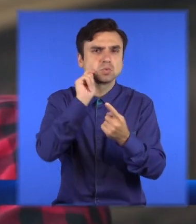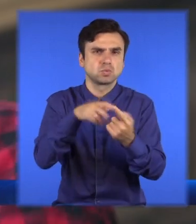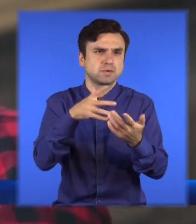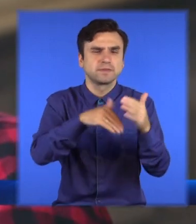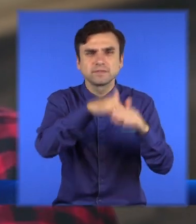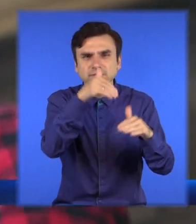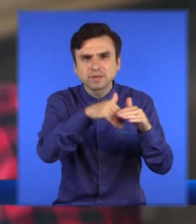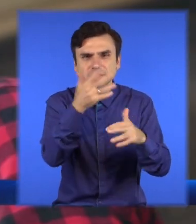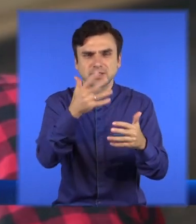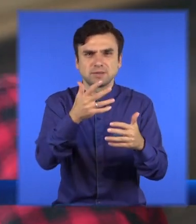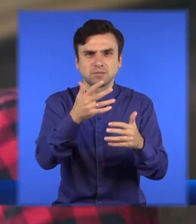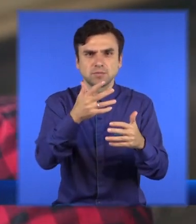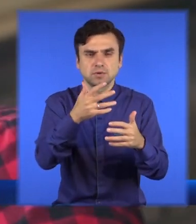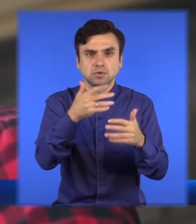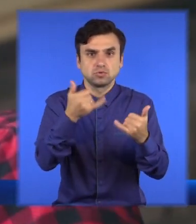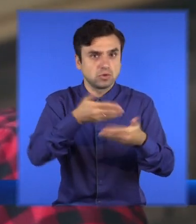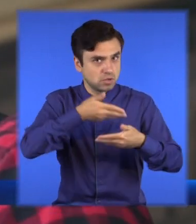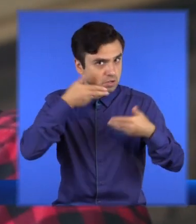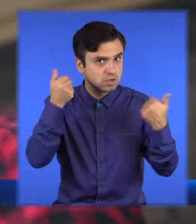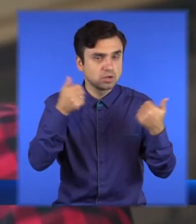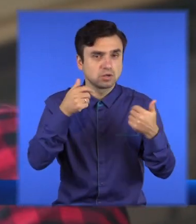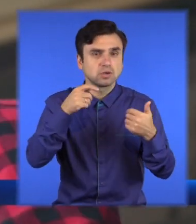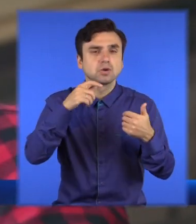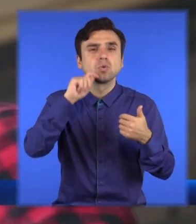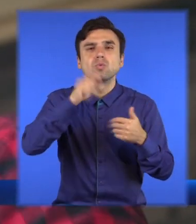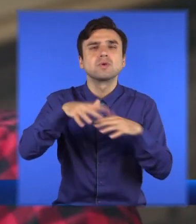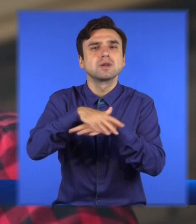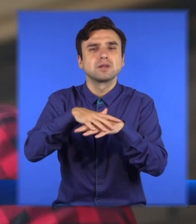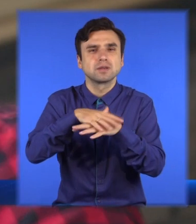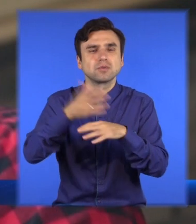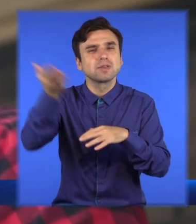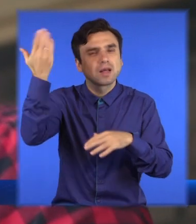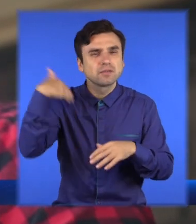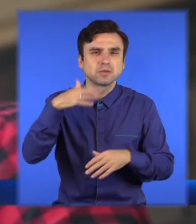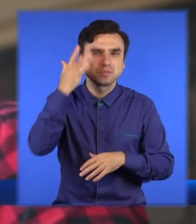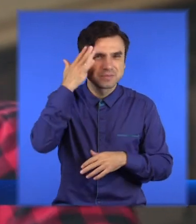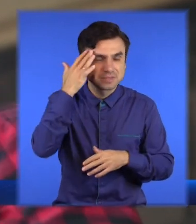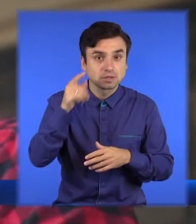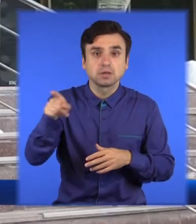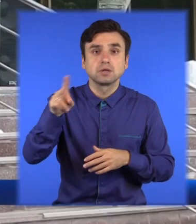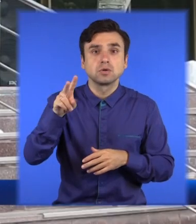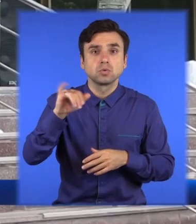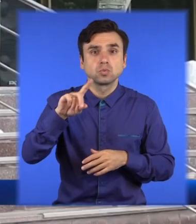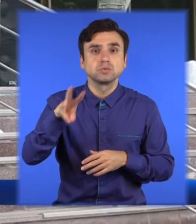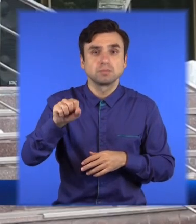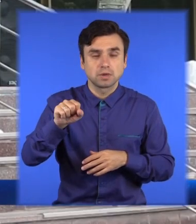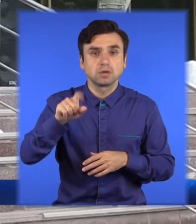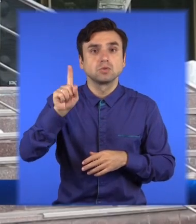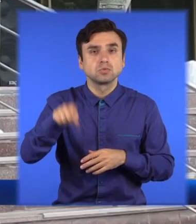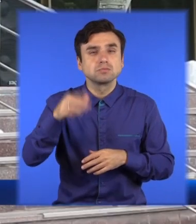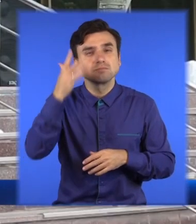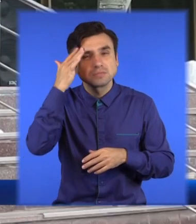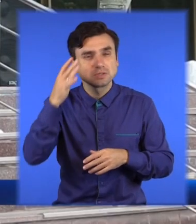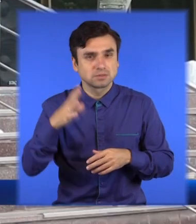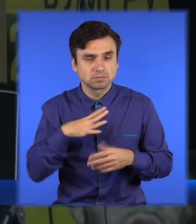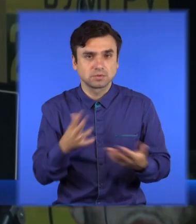хвилі несуть поранені душі живих кораблів. В день сходи